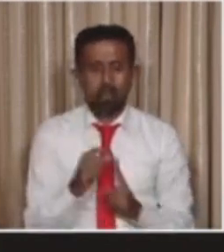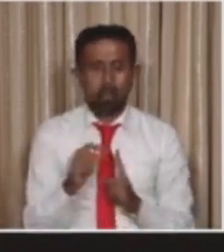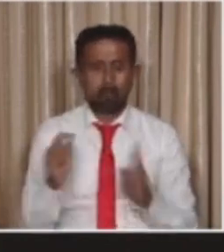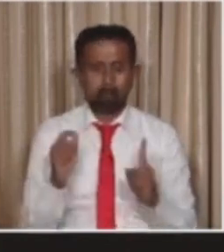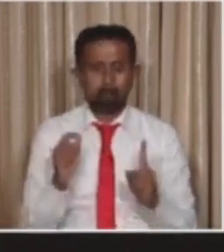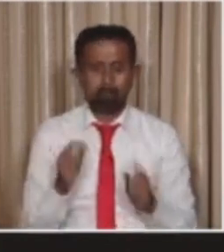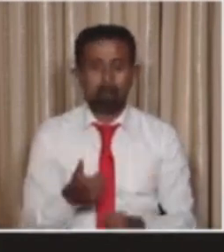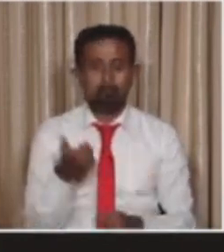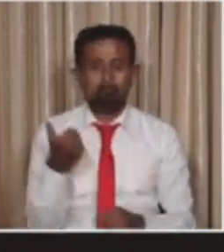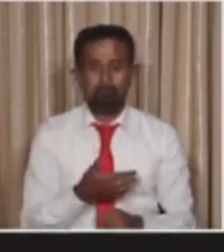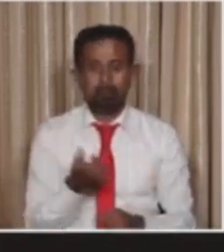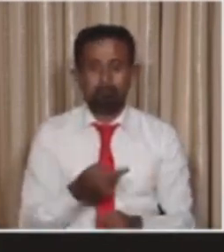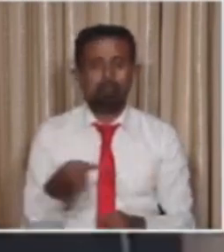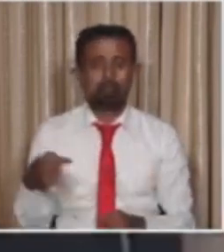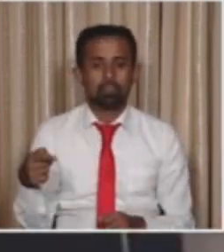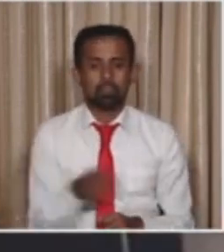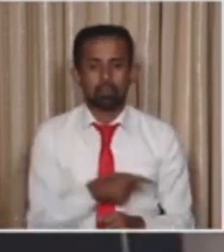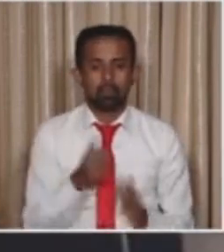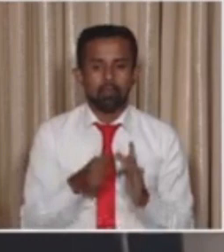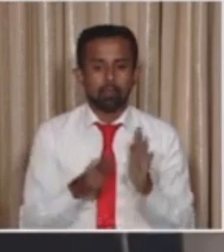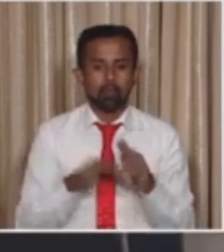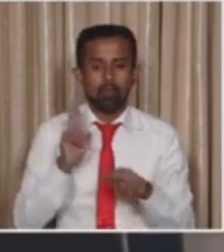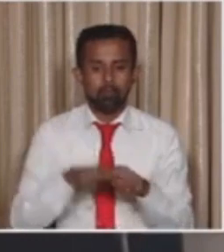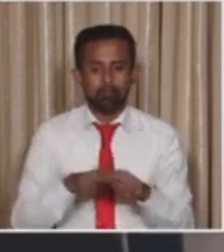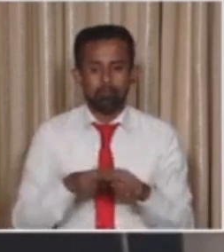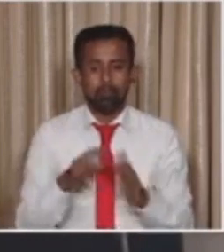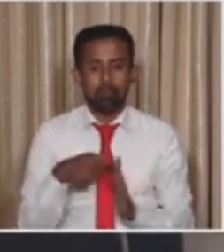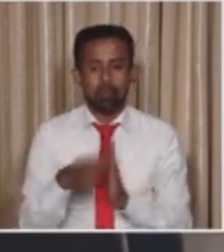நாள். சர்வதேச நாணய நிதியம் இலங்கைக்கு